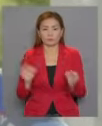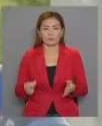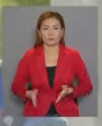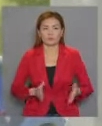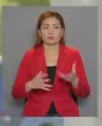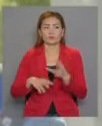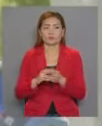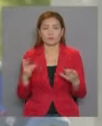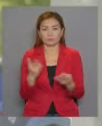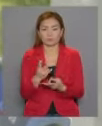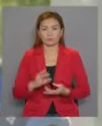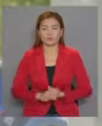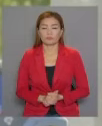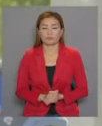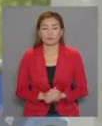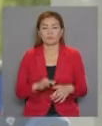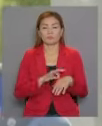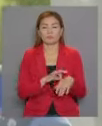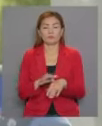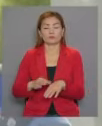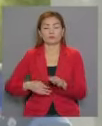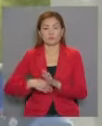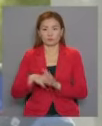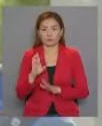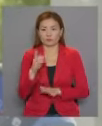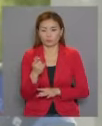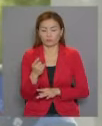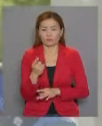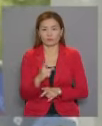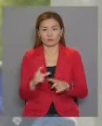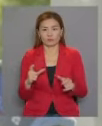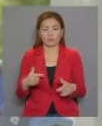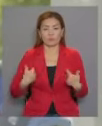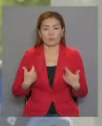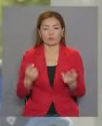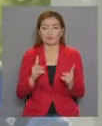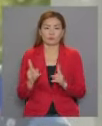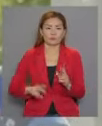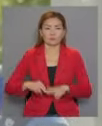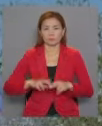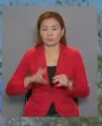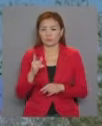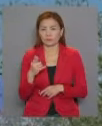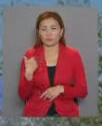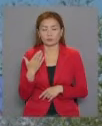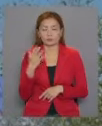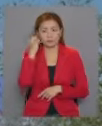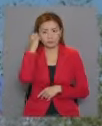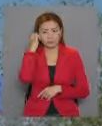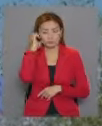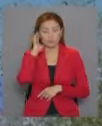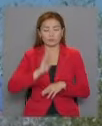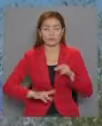жөні жүрмейді, сонда әрі-бері тасып жатқанынша, жаңа бір мектеп, бала бақшалар салынса. Тас мүсіндерді